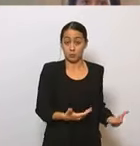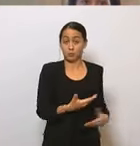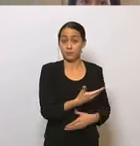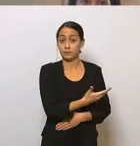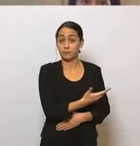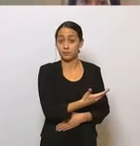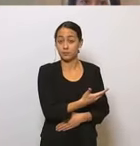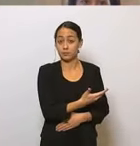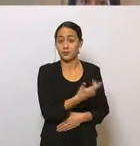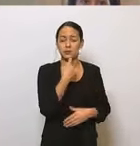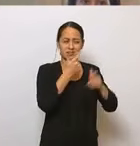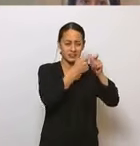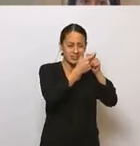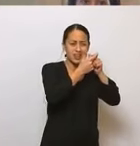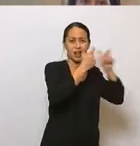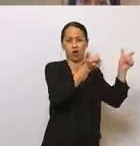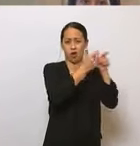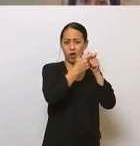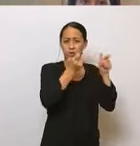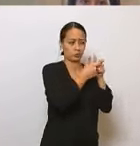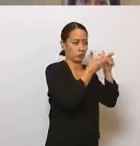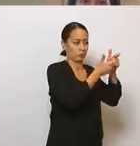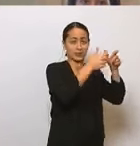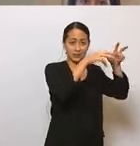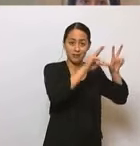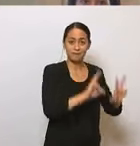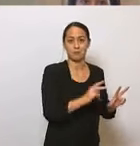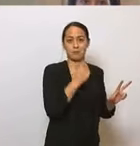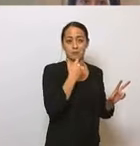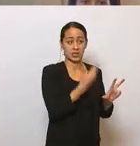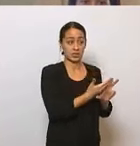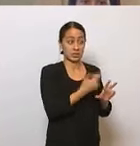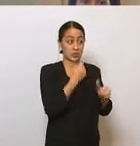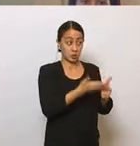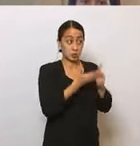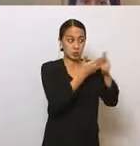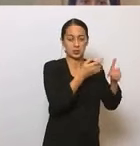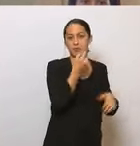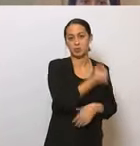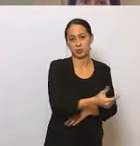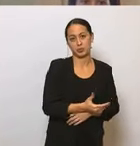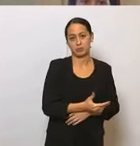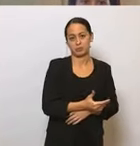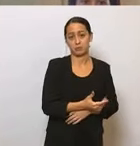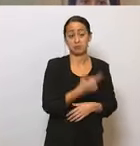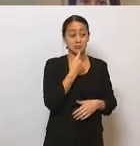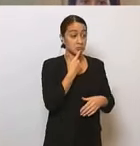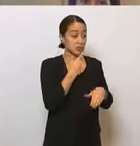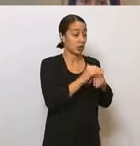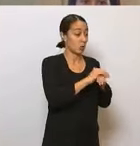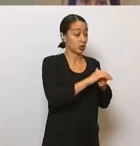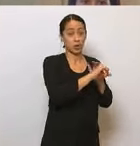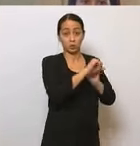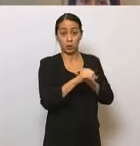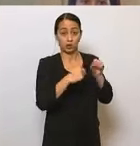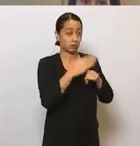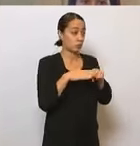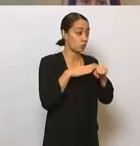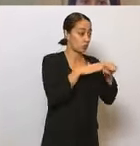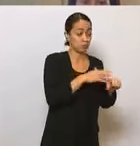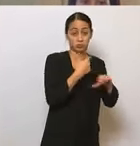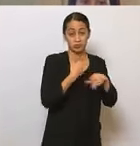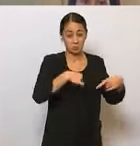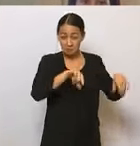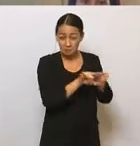les grandes entreprises du digital n'ont pas beaucoup de soutien, ni sur la droite, ni sur la gauche, pour des raisons